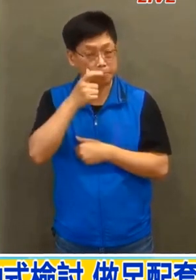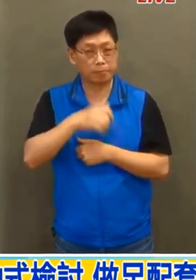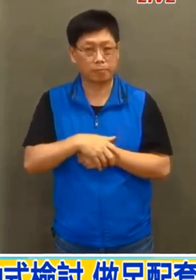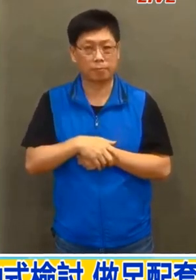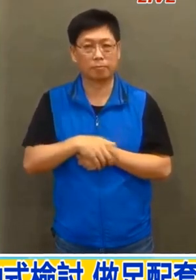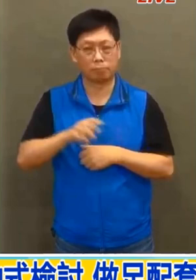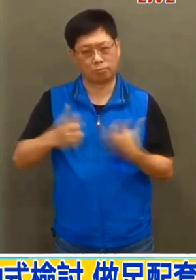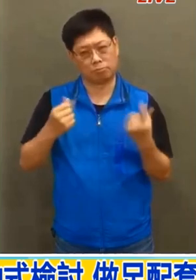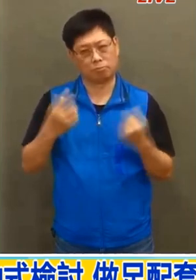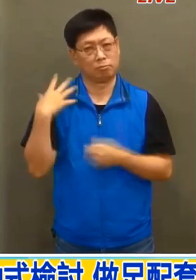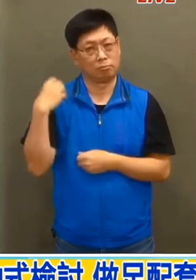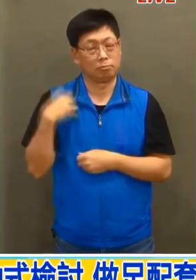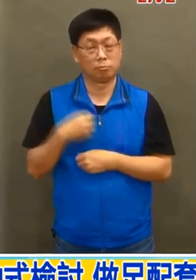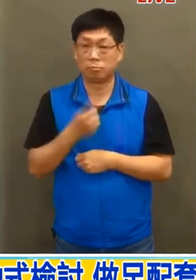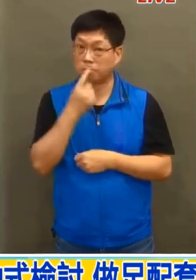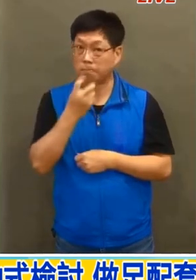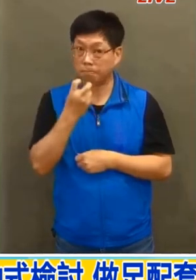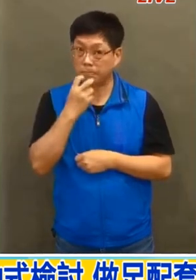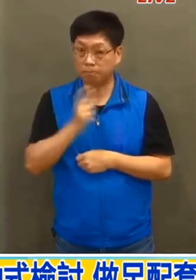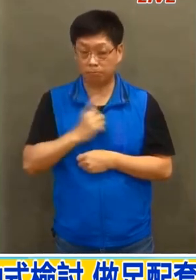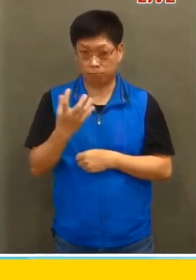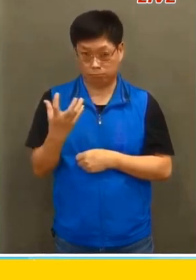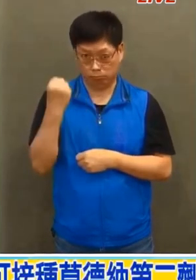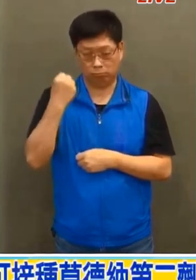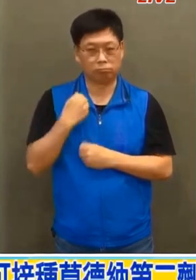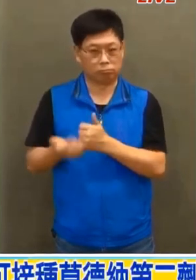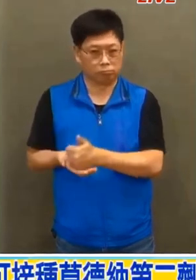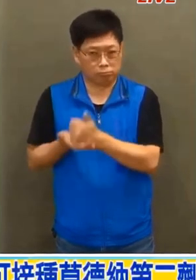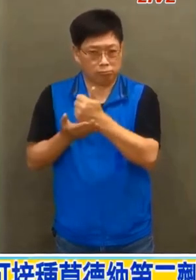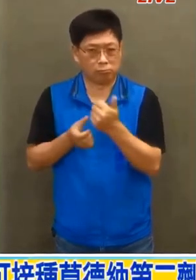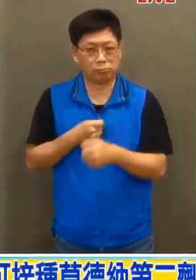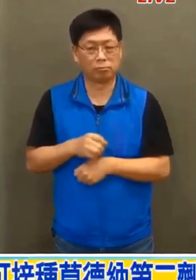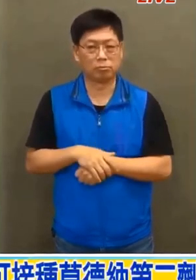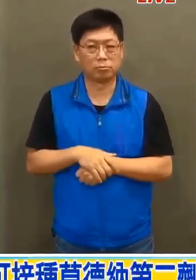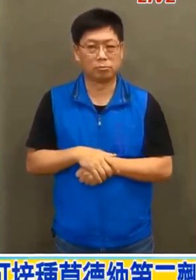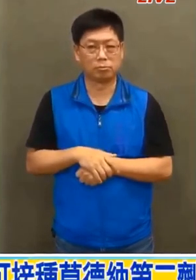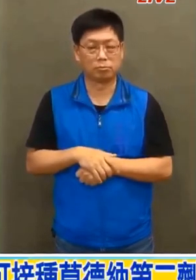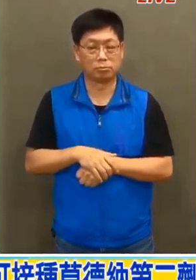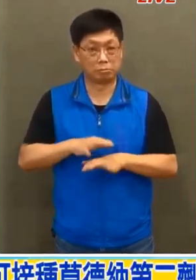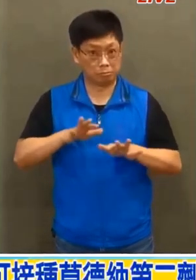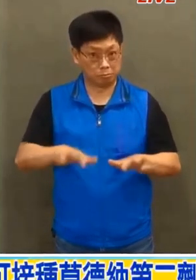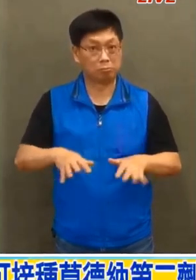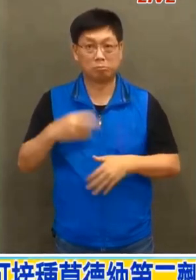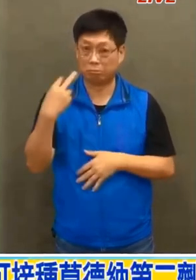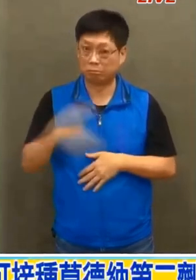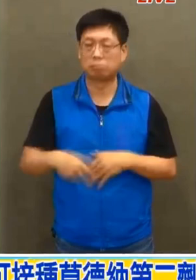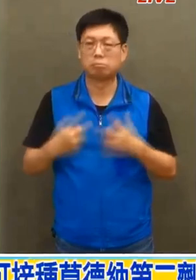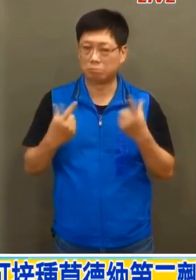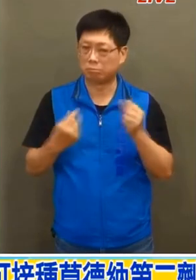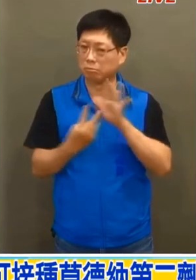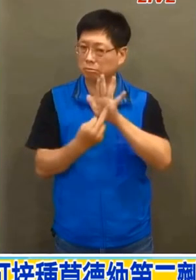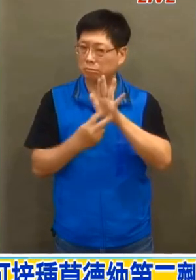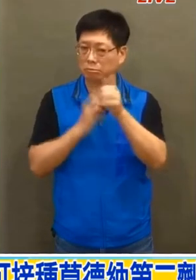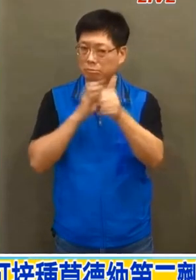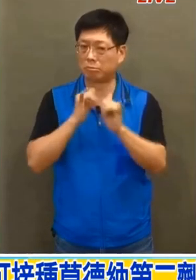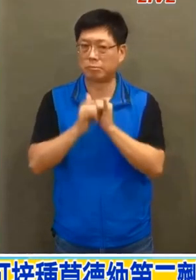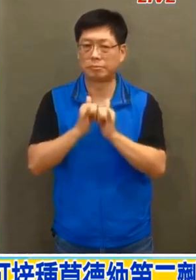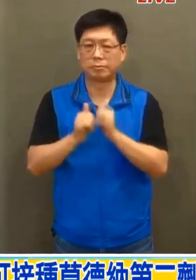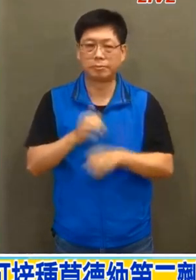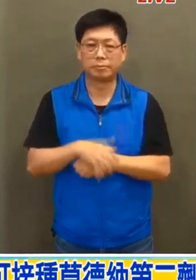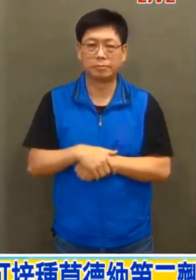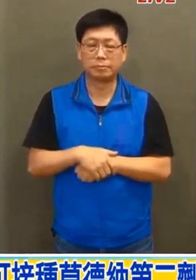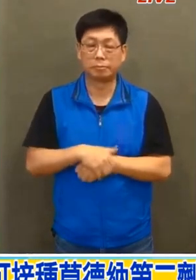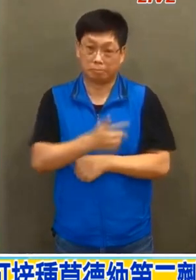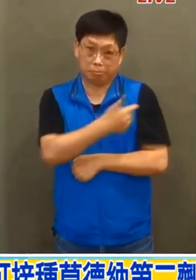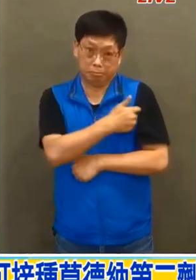应了一句话，这是中央的权限，我们要尊重。不过我要在这里还是再度的提醒大家，